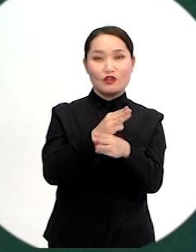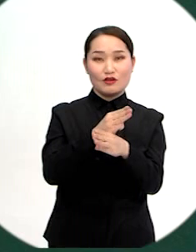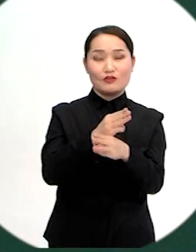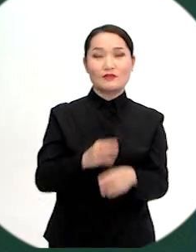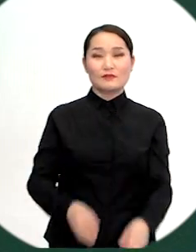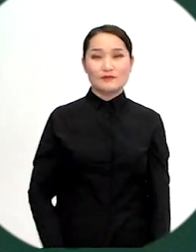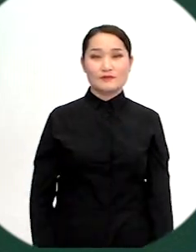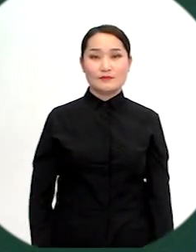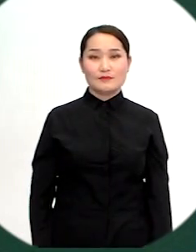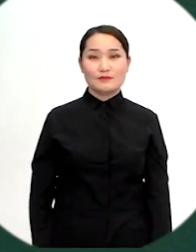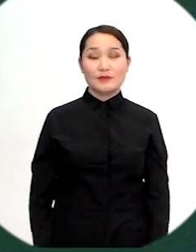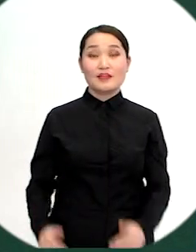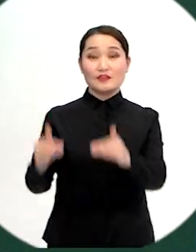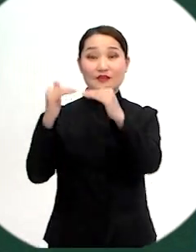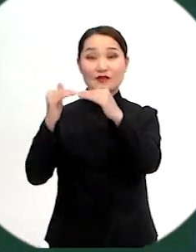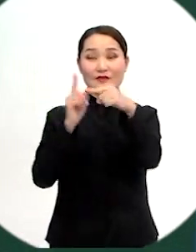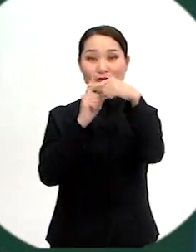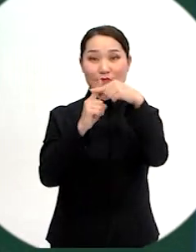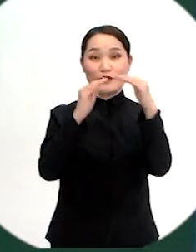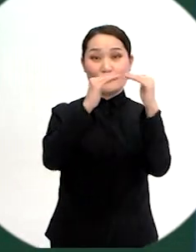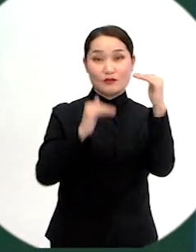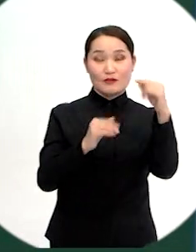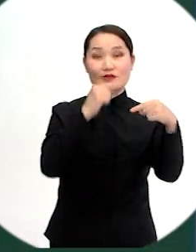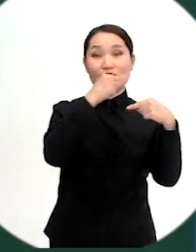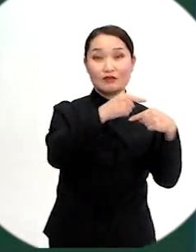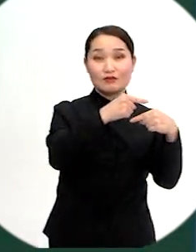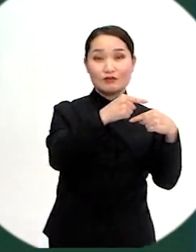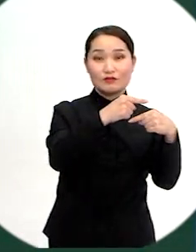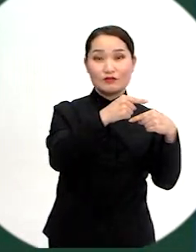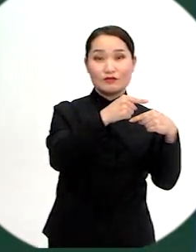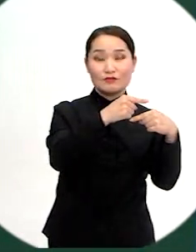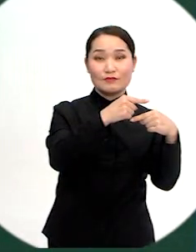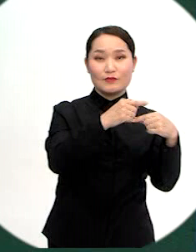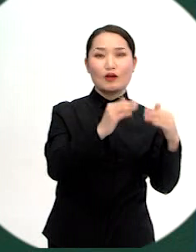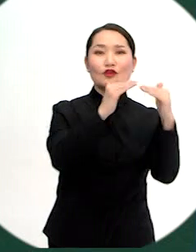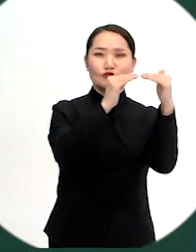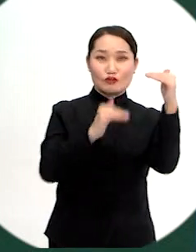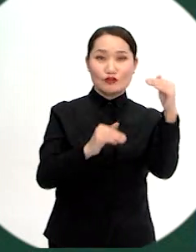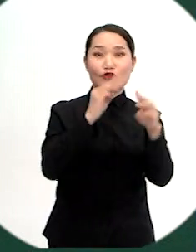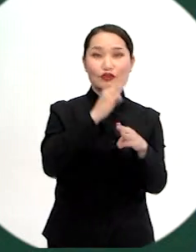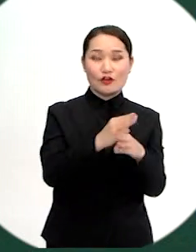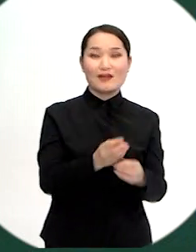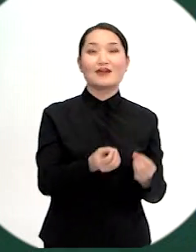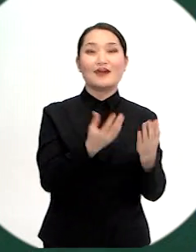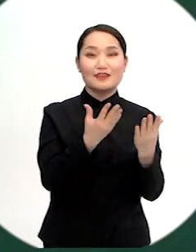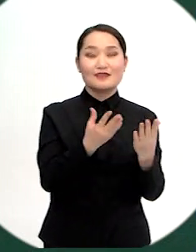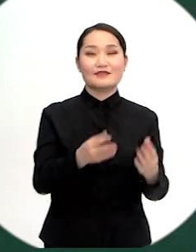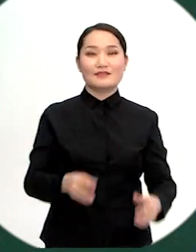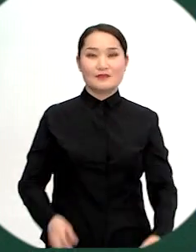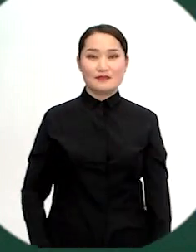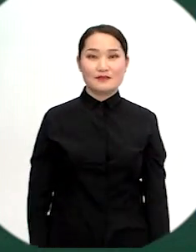тоо. Тэгш тоон дээр сондгой тоог нэмбэл сондгой тоо гардаг юм